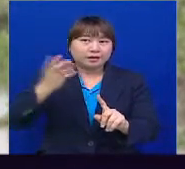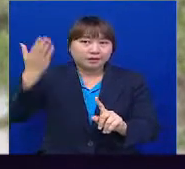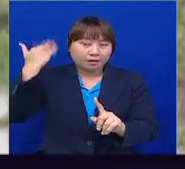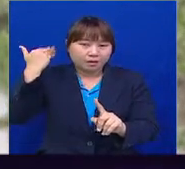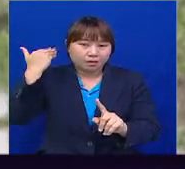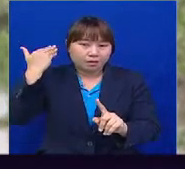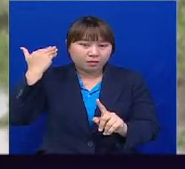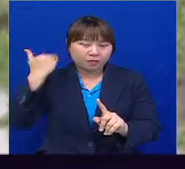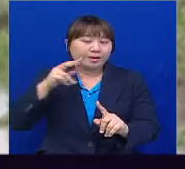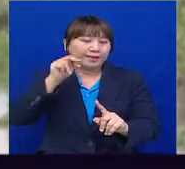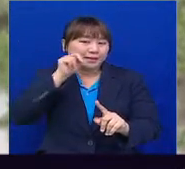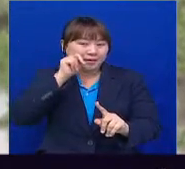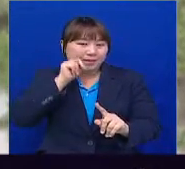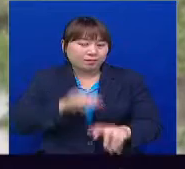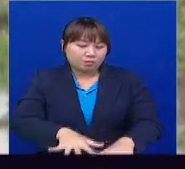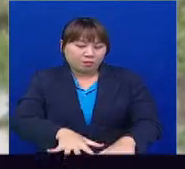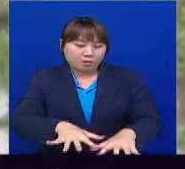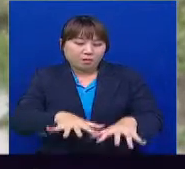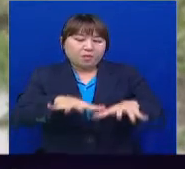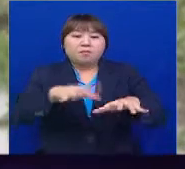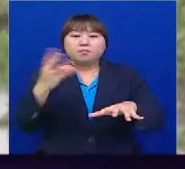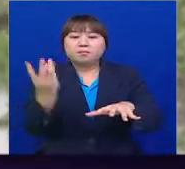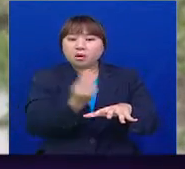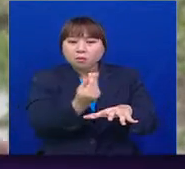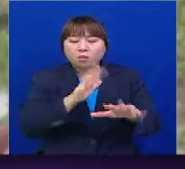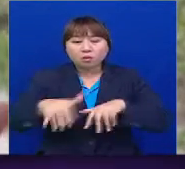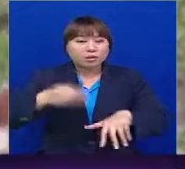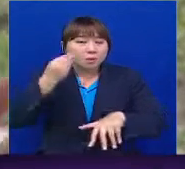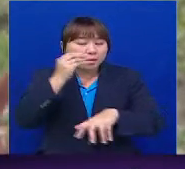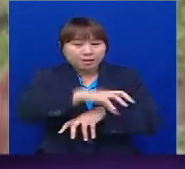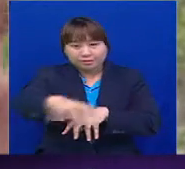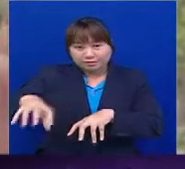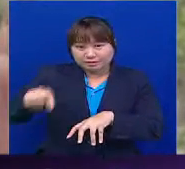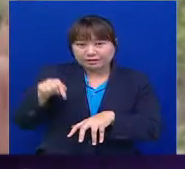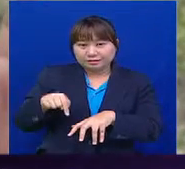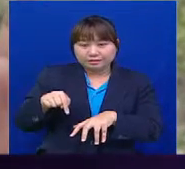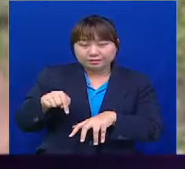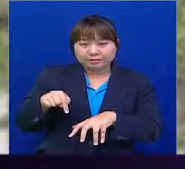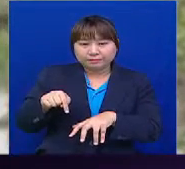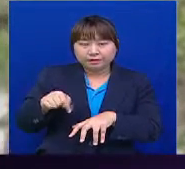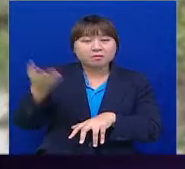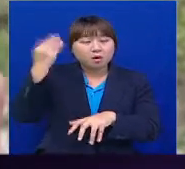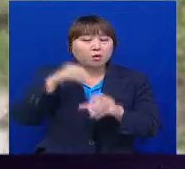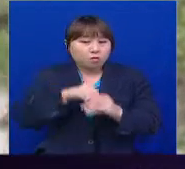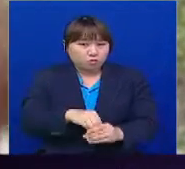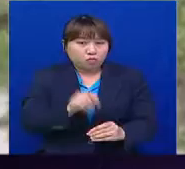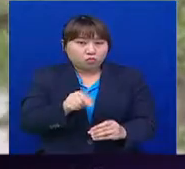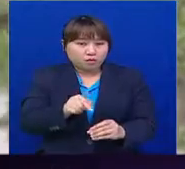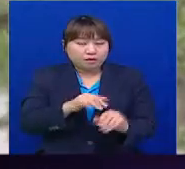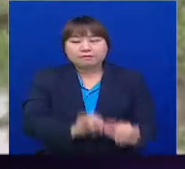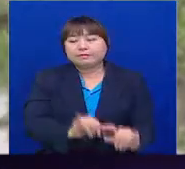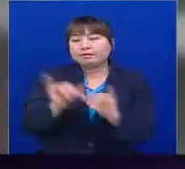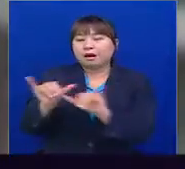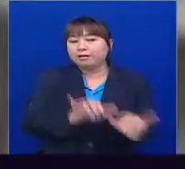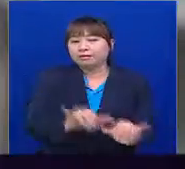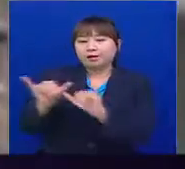าระดับน้ำมันขึ้นอย่างรวดเร็วฮะทำให้ชาวบ้านหลายๆคนที่เคยอยู่อาศัยนะฮะเขาอพยพออกโด